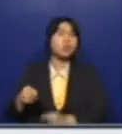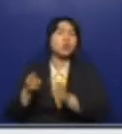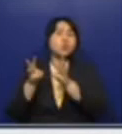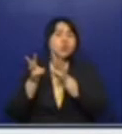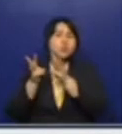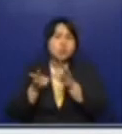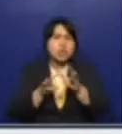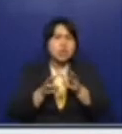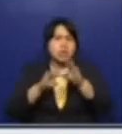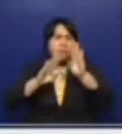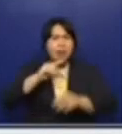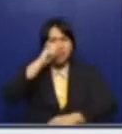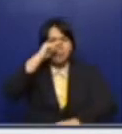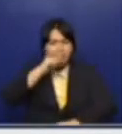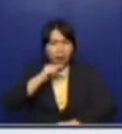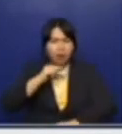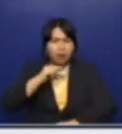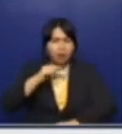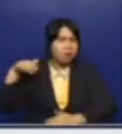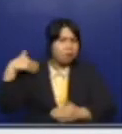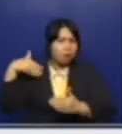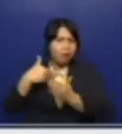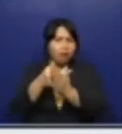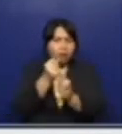รูปแบบประเทศไทยที่ดำเนินการมาทั้งหมดเนี่ย